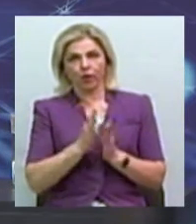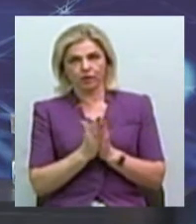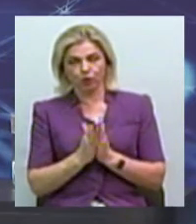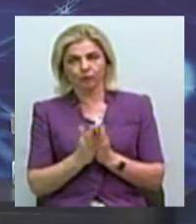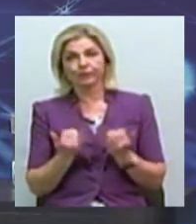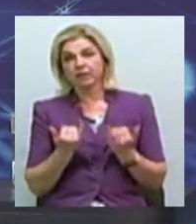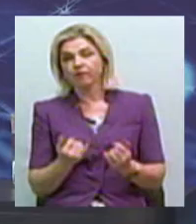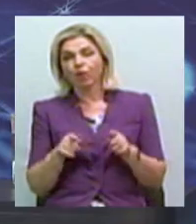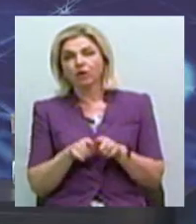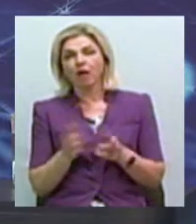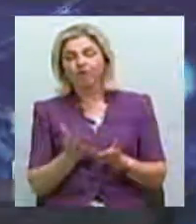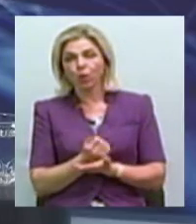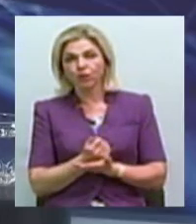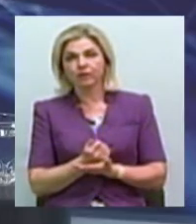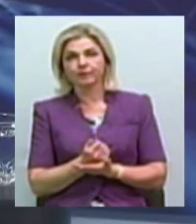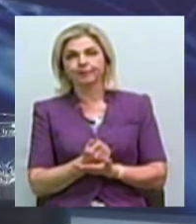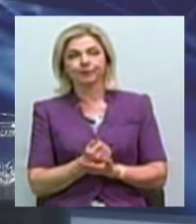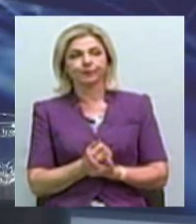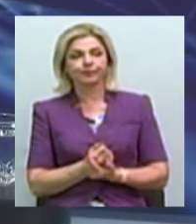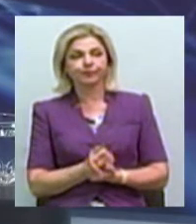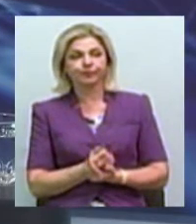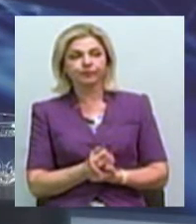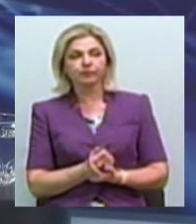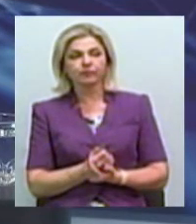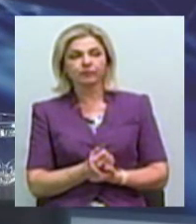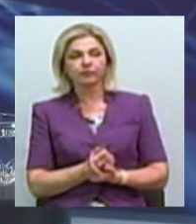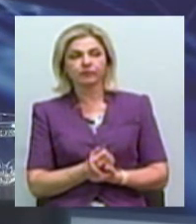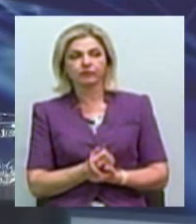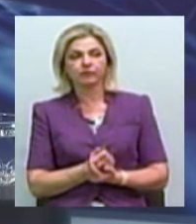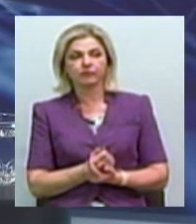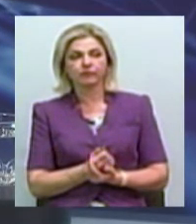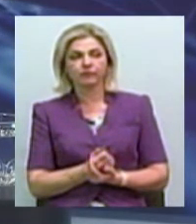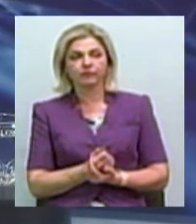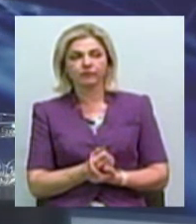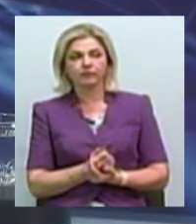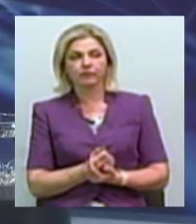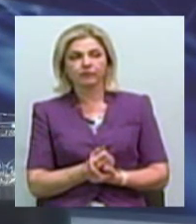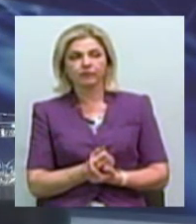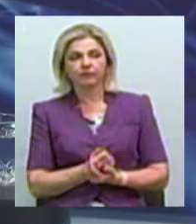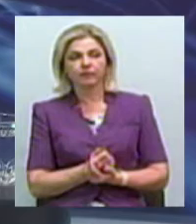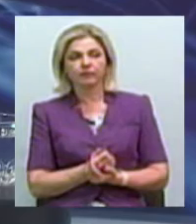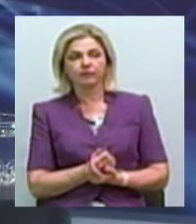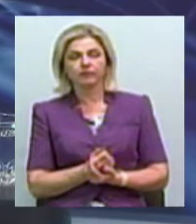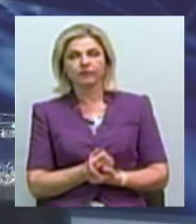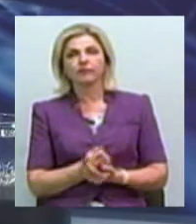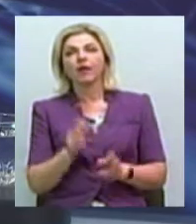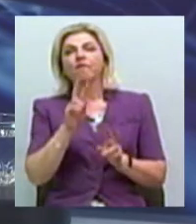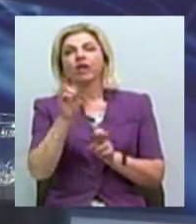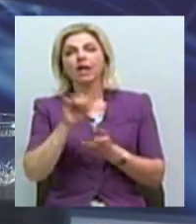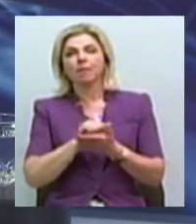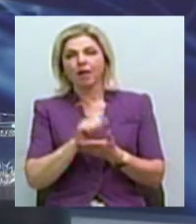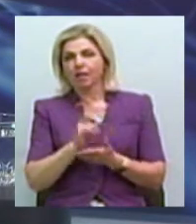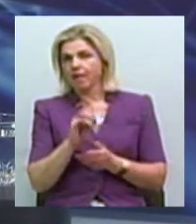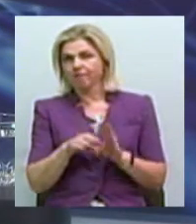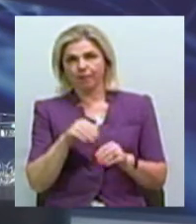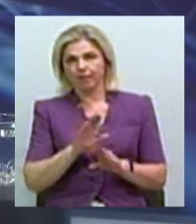Сьогодні ж так виходить, у нас ще... Тобто видавництва не обирались, так? Ні. Видавництва не обирались, вони частіше вже подавали